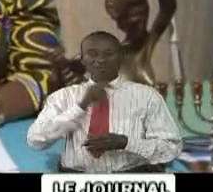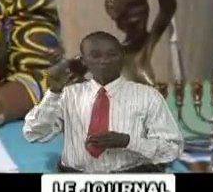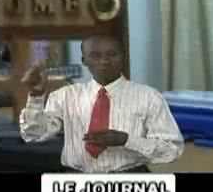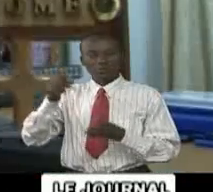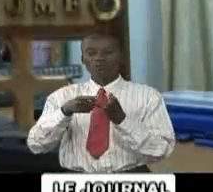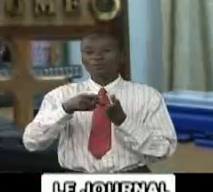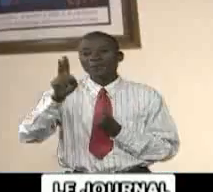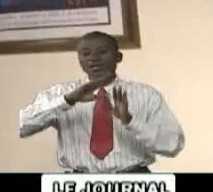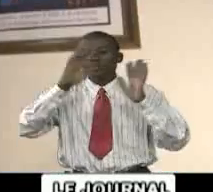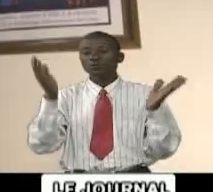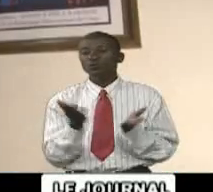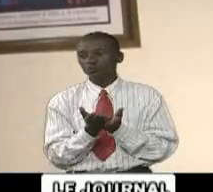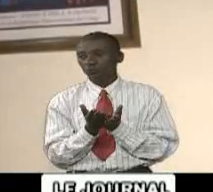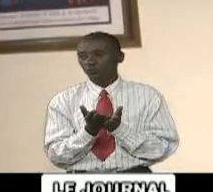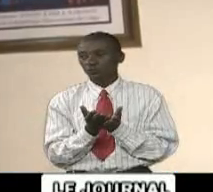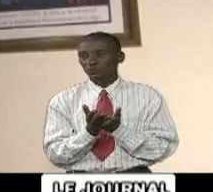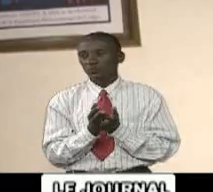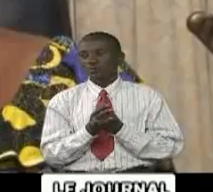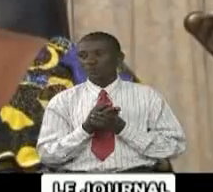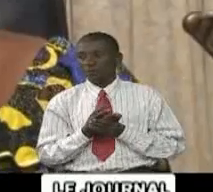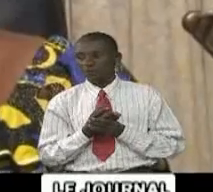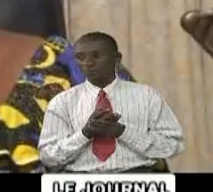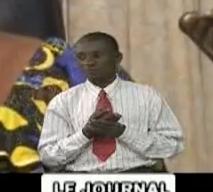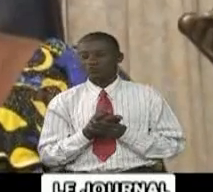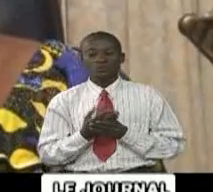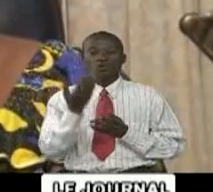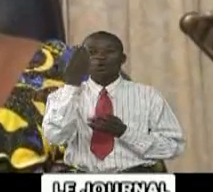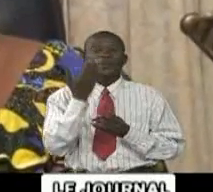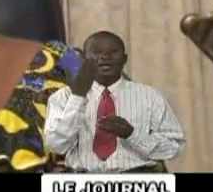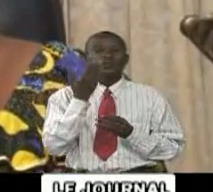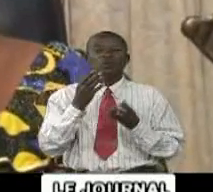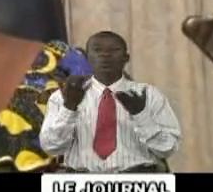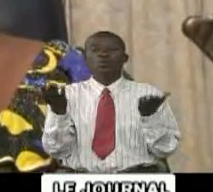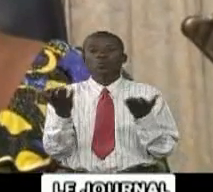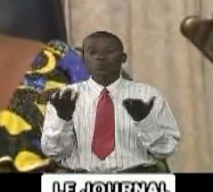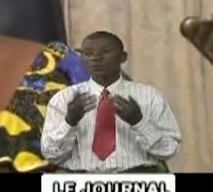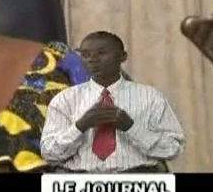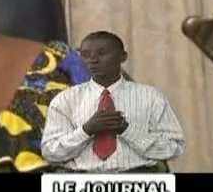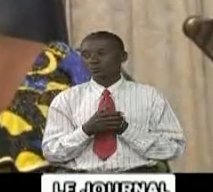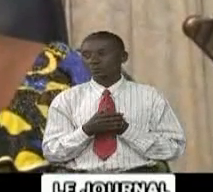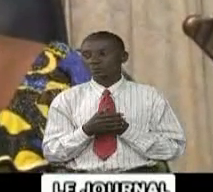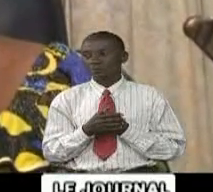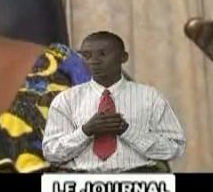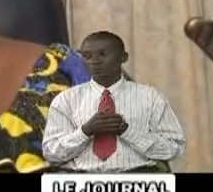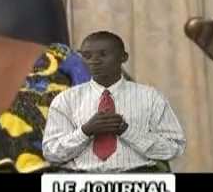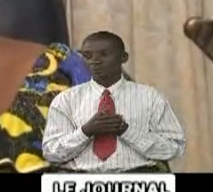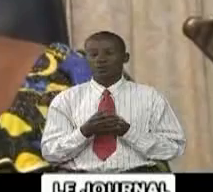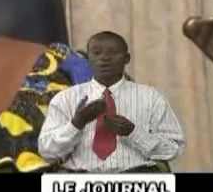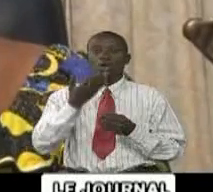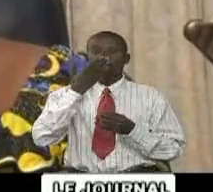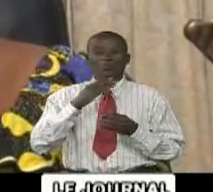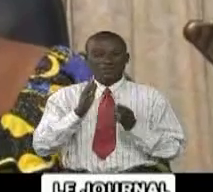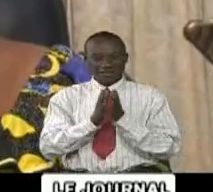makambo nyonso e na koloba esika opération wana ekosale ma ekozala na hôpital général ex mama